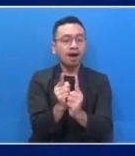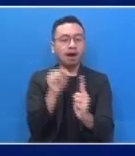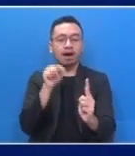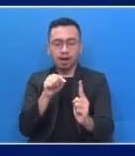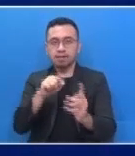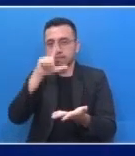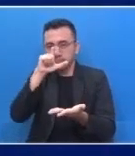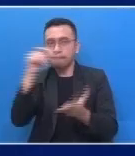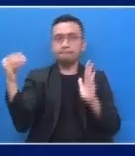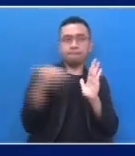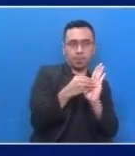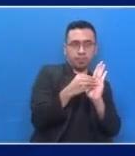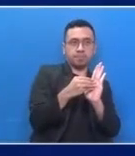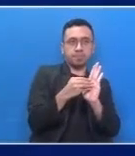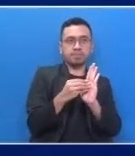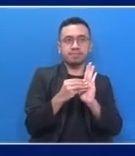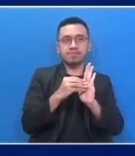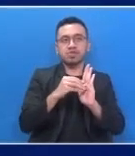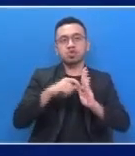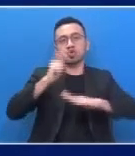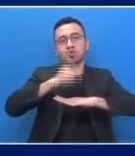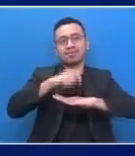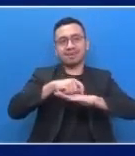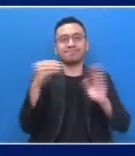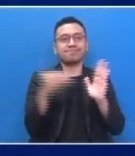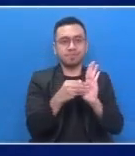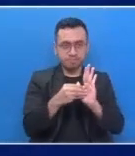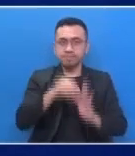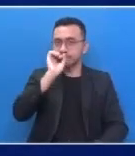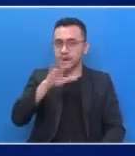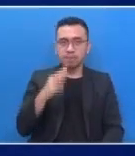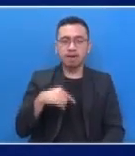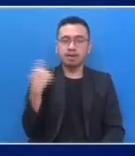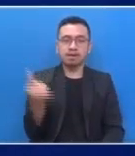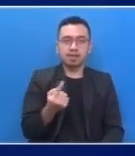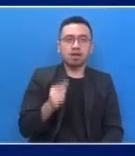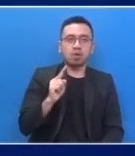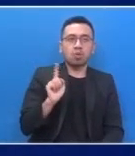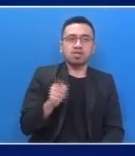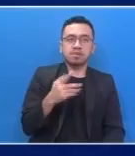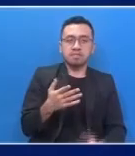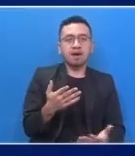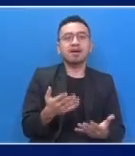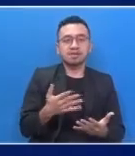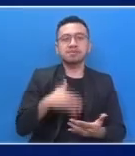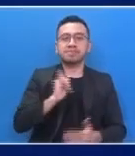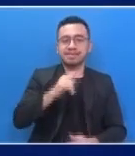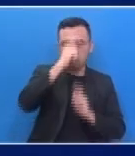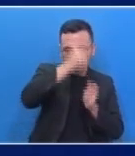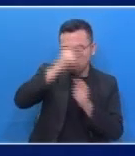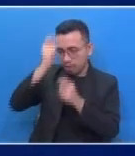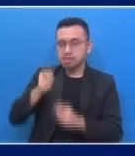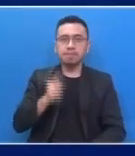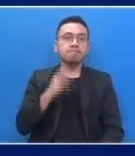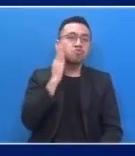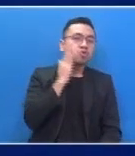gjar menul kita MTI pandai menempatkan agar tetap berguna muda dan tua hanya bilangan angka rambut hitam dan